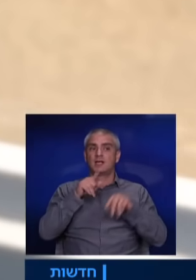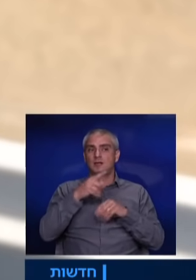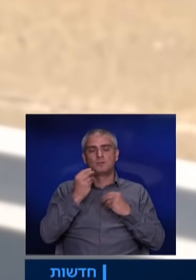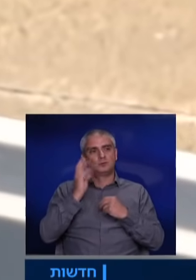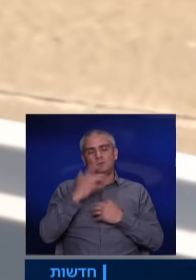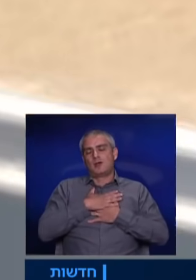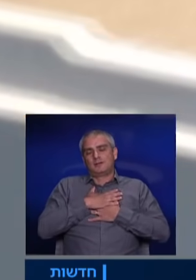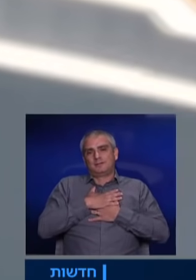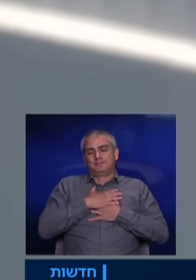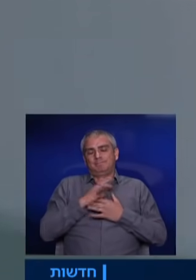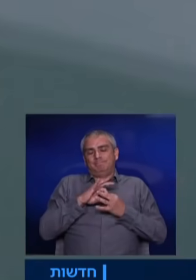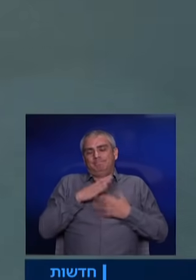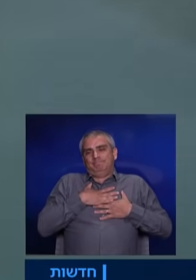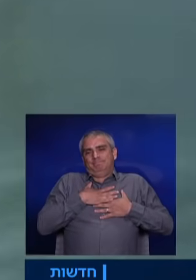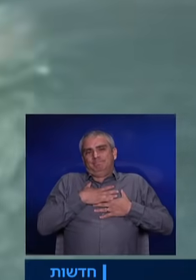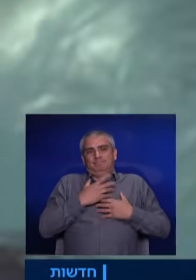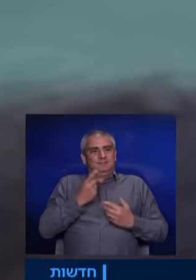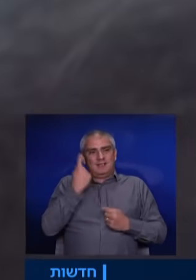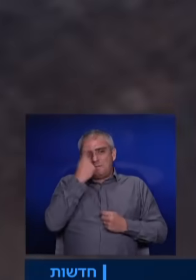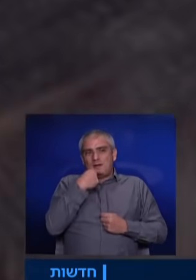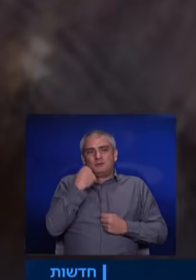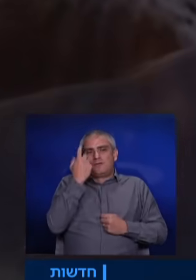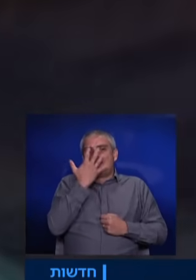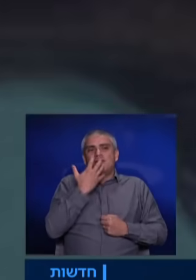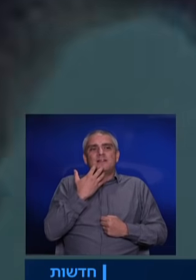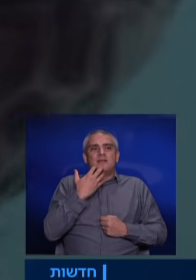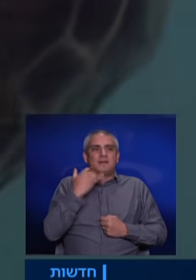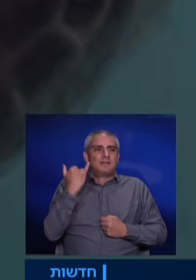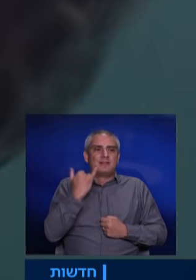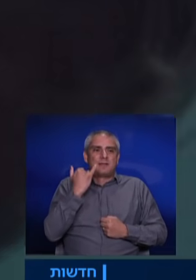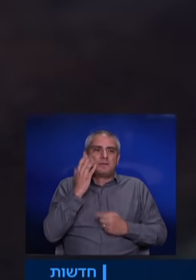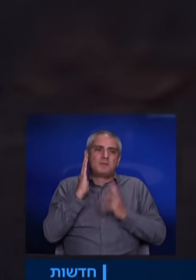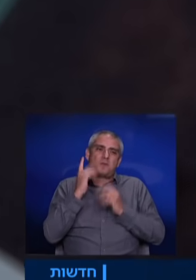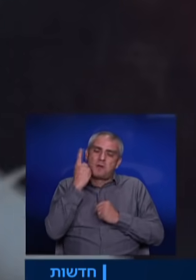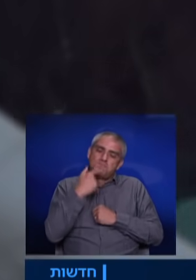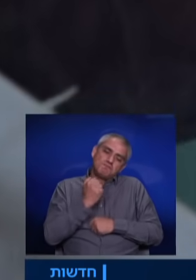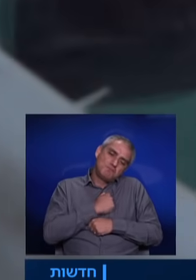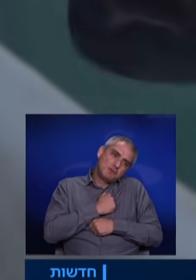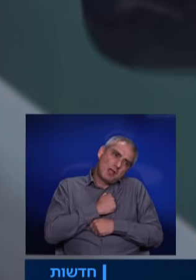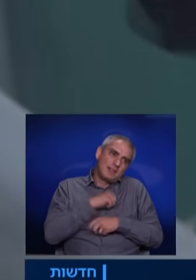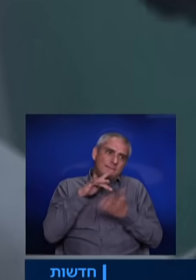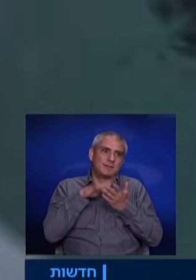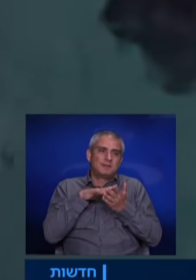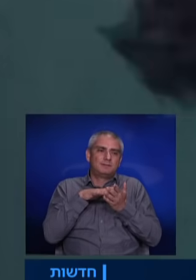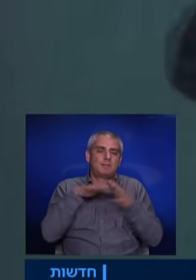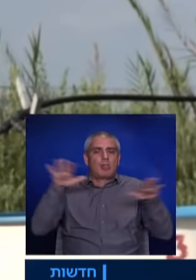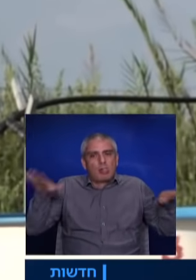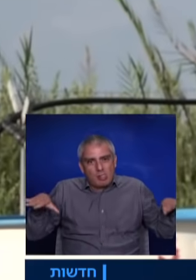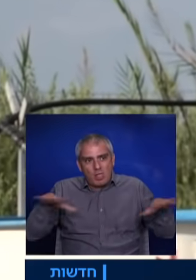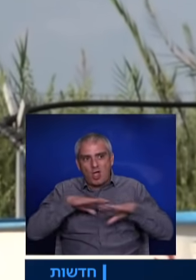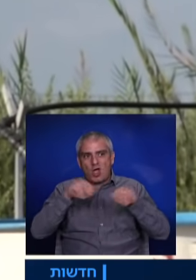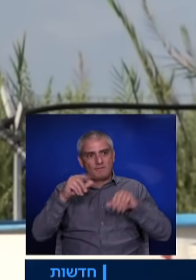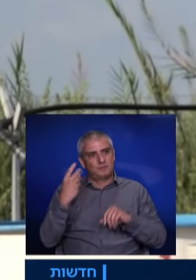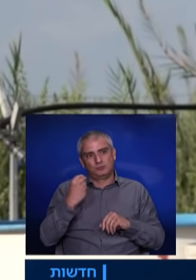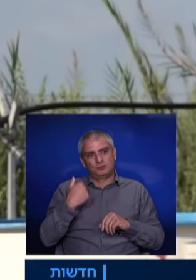משהו מאוד, מאוד שווה. יש להם את הפרצוף התמים הזה, והם תמיד נורא נורא מסכנים כשהם נמצאים שרועים על החוף, וזה משהו